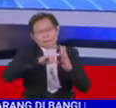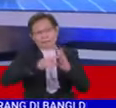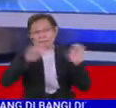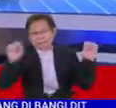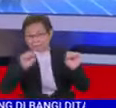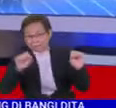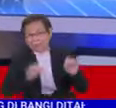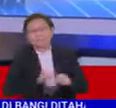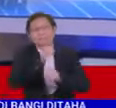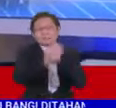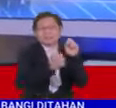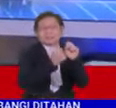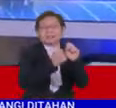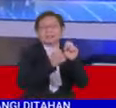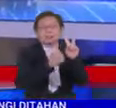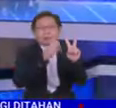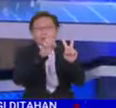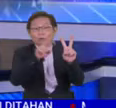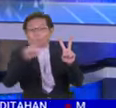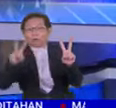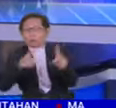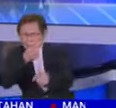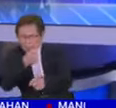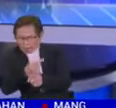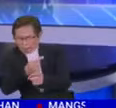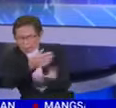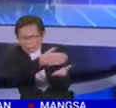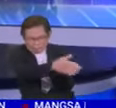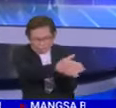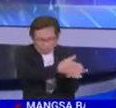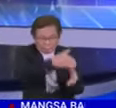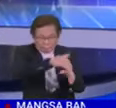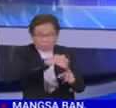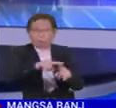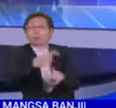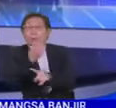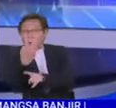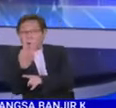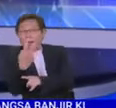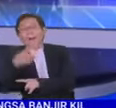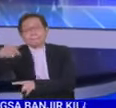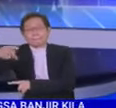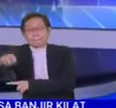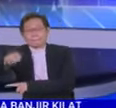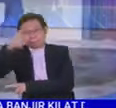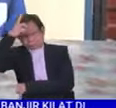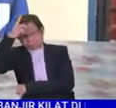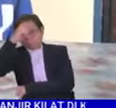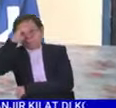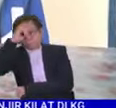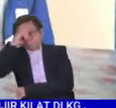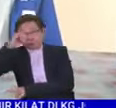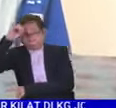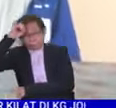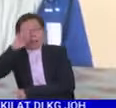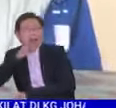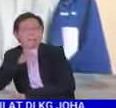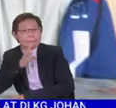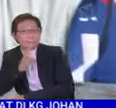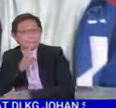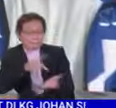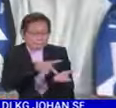tahun 2022 itu sepatutnya diagih Disember ini. Perdana Menteri Datuk Seri Ismail Sabri Yaakob